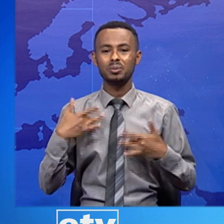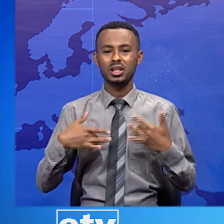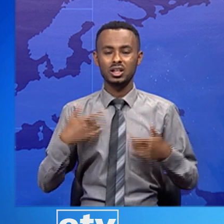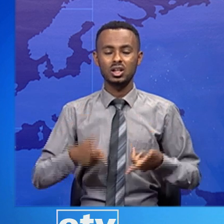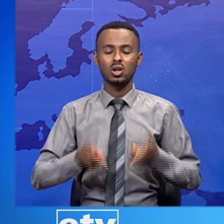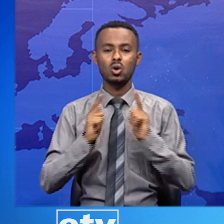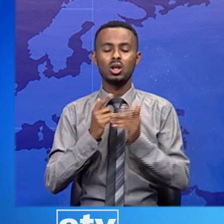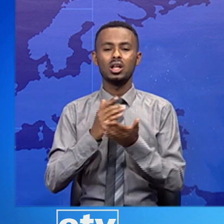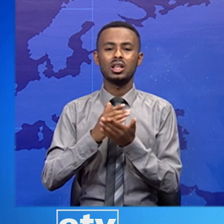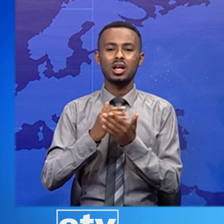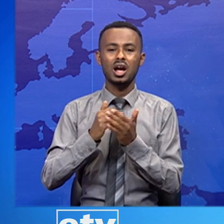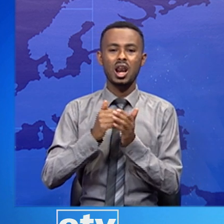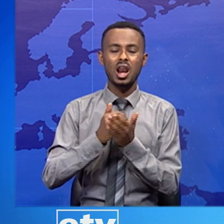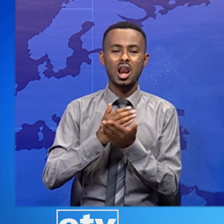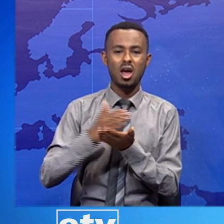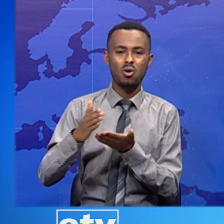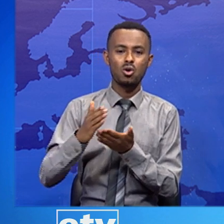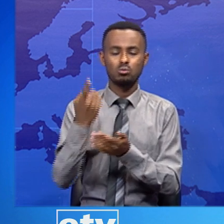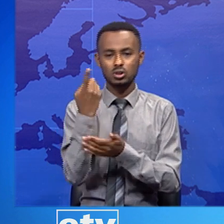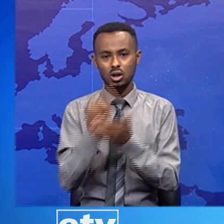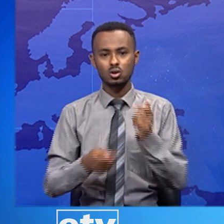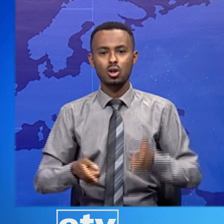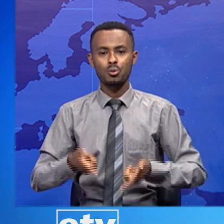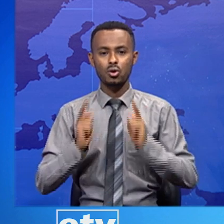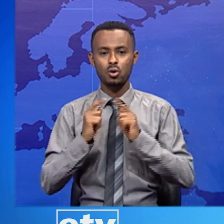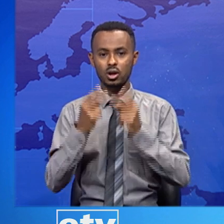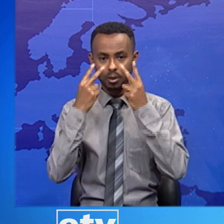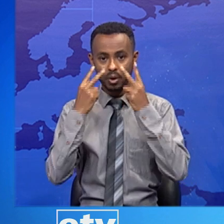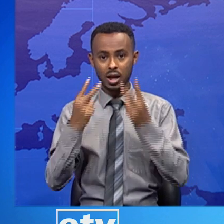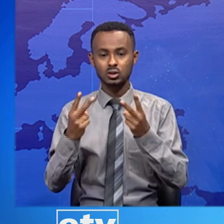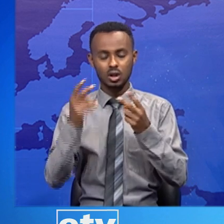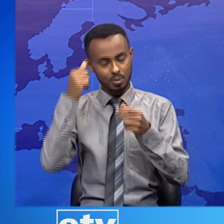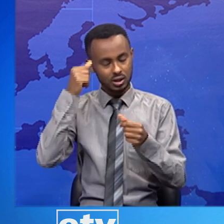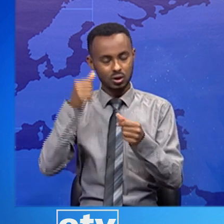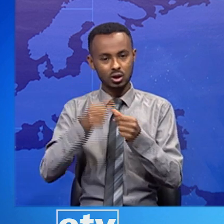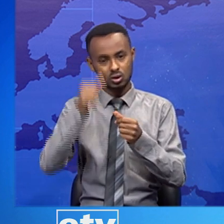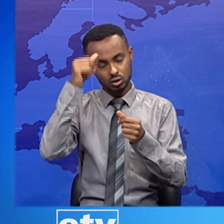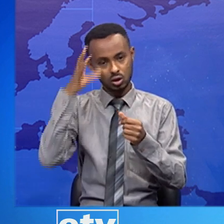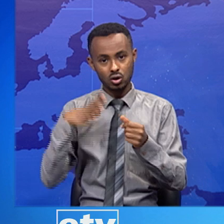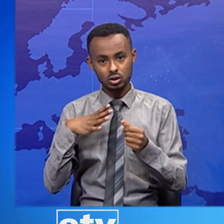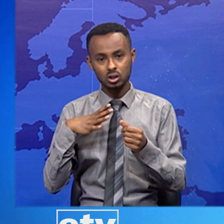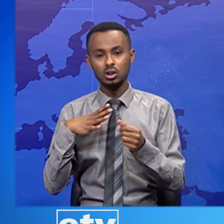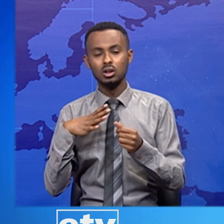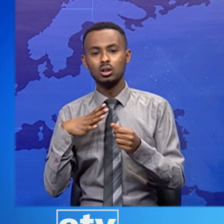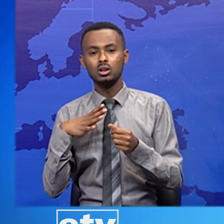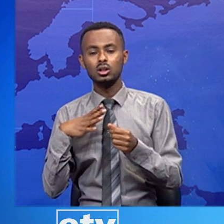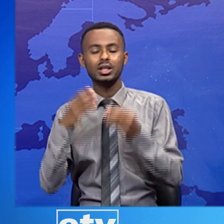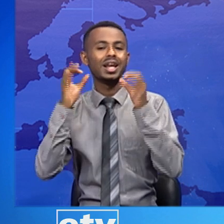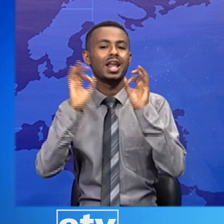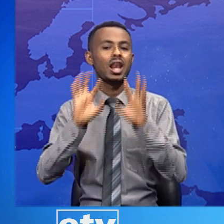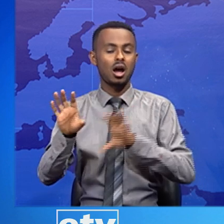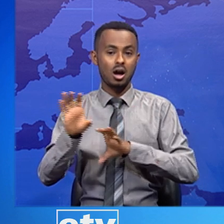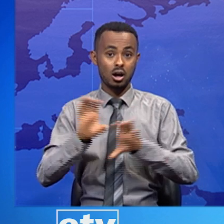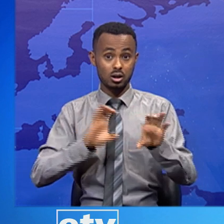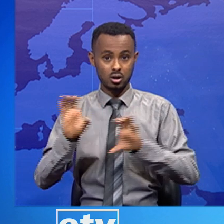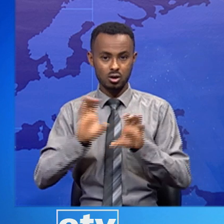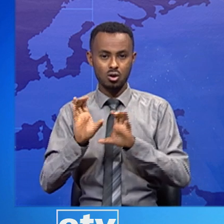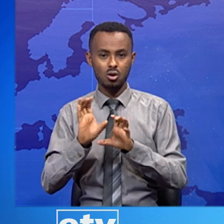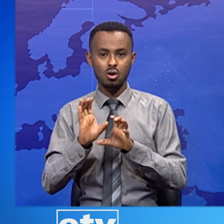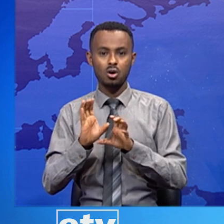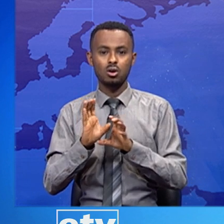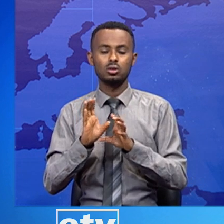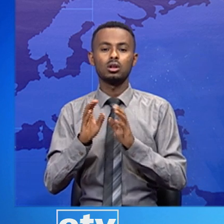እንደዛ አይነት ስሜት ተገኝቷል። ብቻቸው እንደሚኖሩ ብቻቸው የሚያቸው የሚያስተምሳቸው ሰዎች ሰው እንደነሳ አድርገው